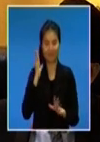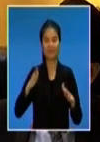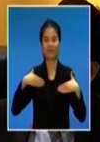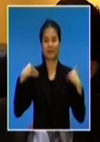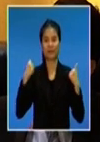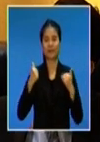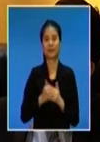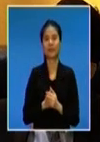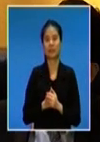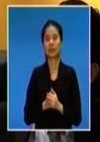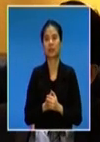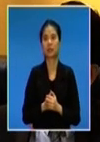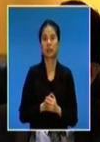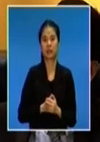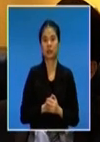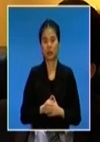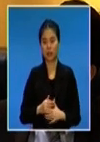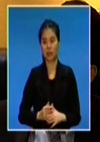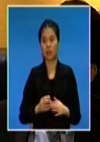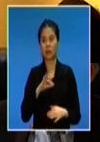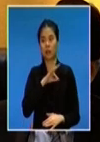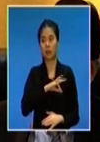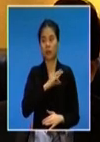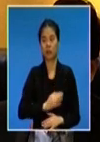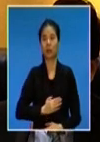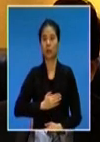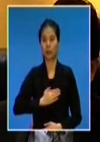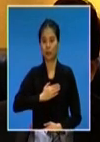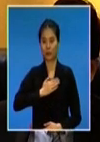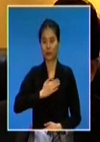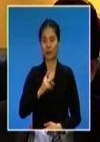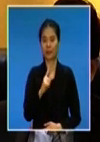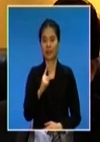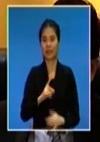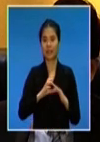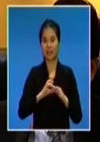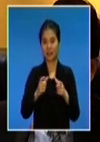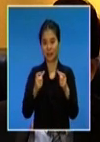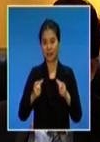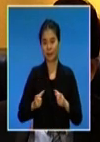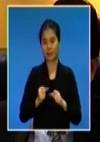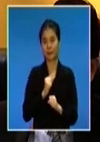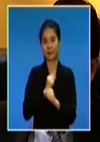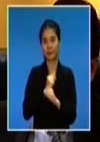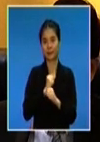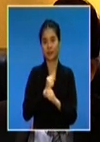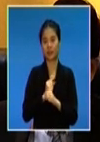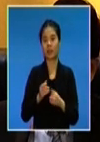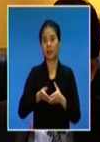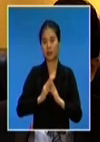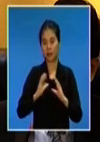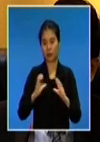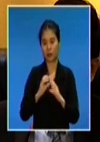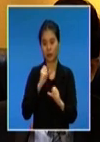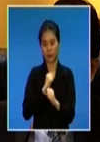ว่า เราภูมิใจนอกจาก เรื่องรายงานนี้มากเพราะว่าเราตั้งคณะทำง